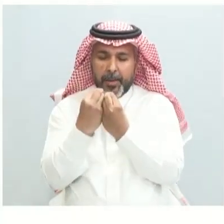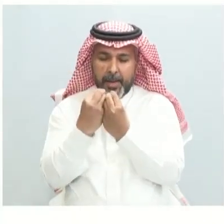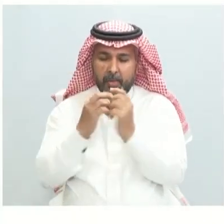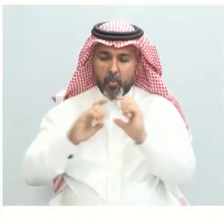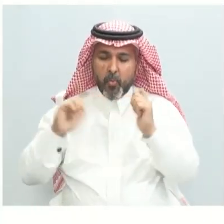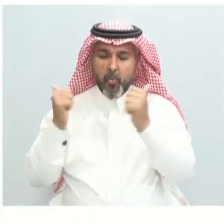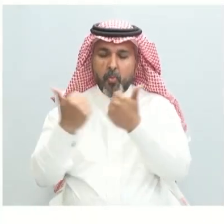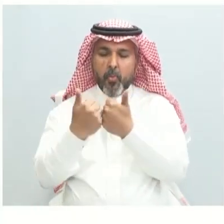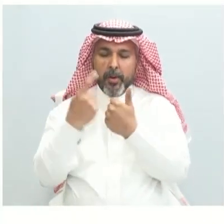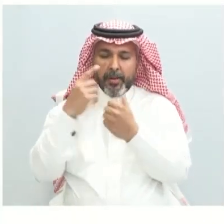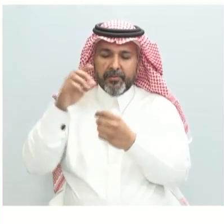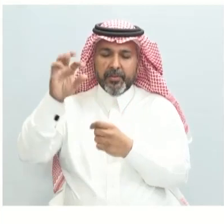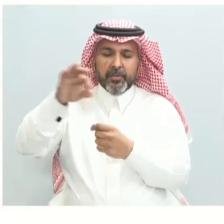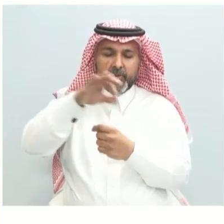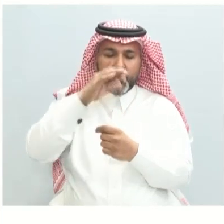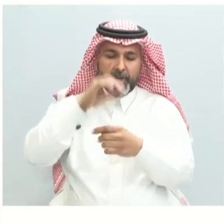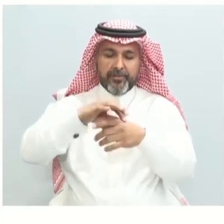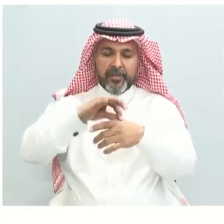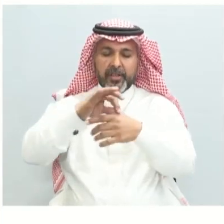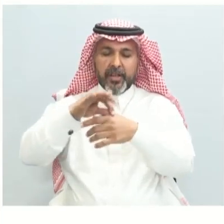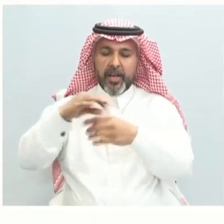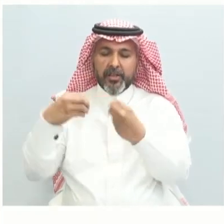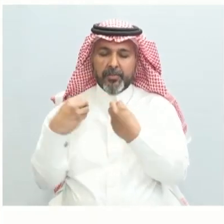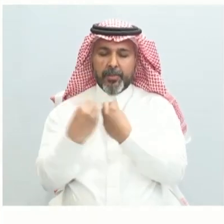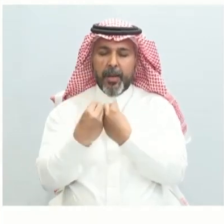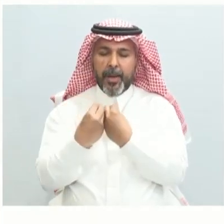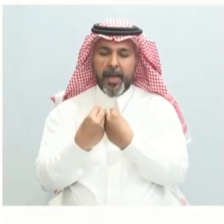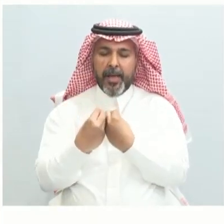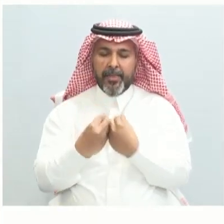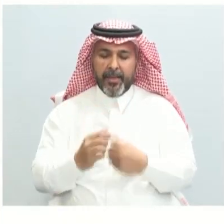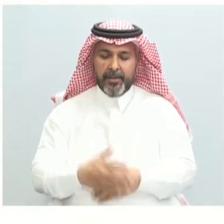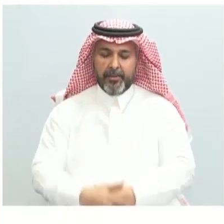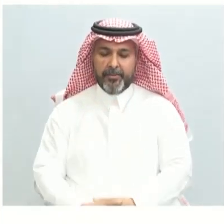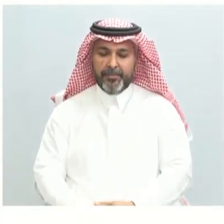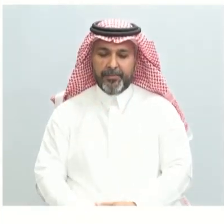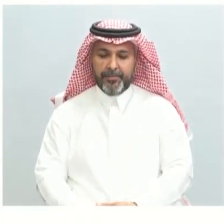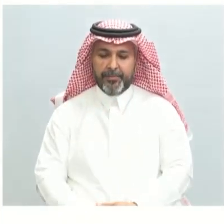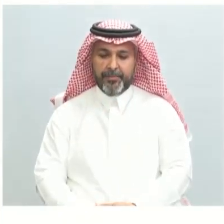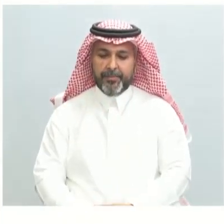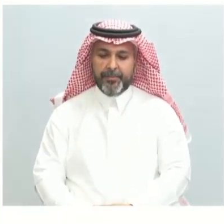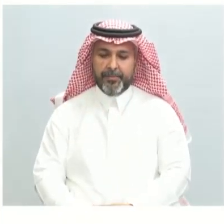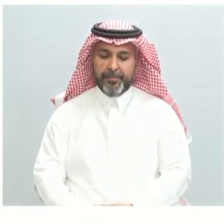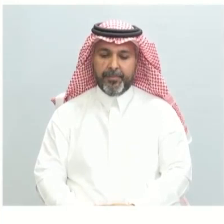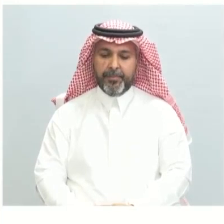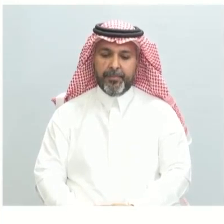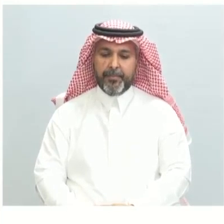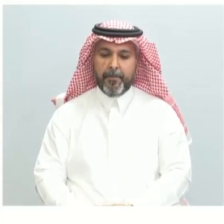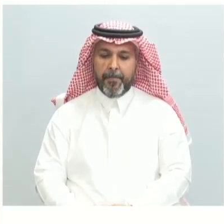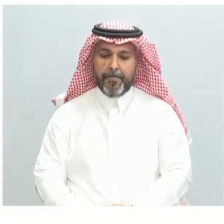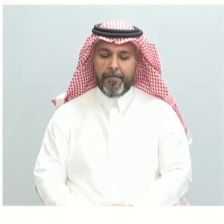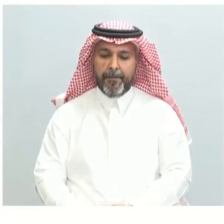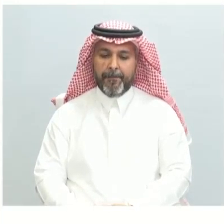الاعتزاز بالوحده الوطنيه ومن اسهم في تحقيقها